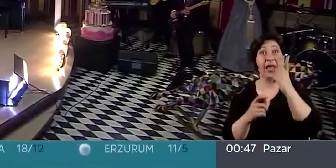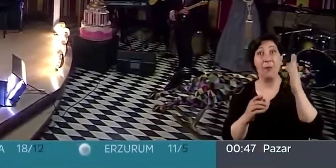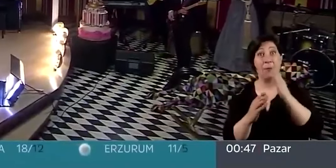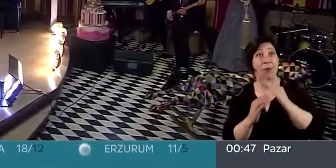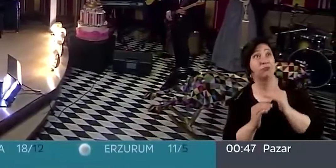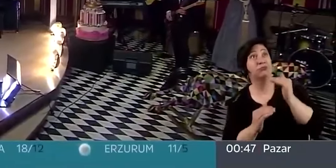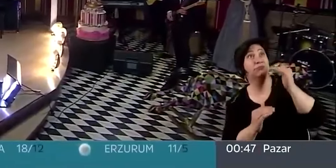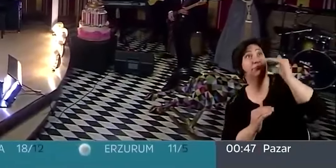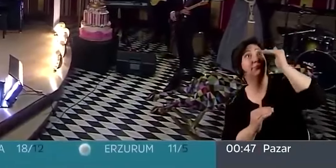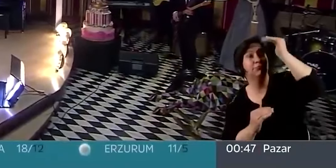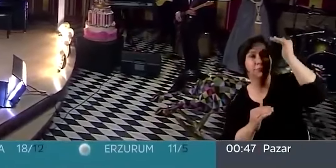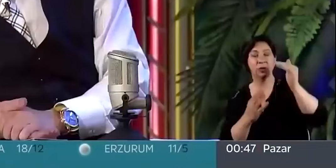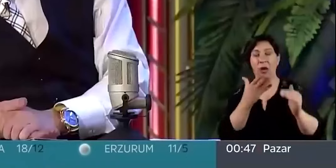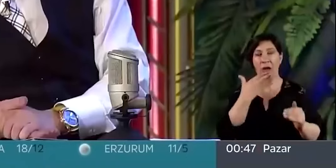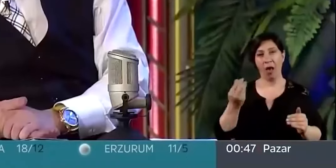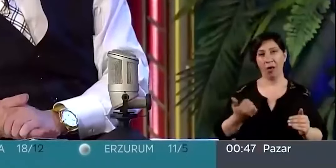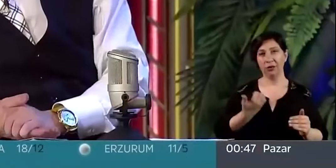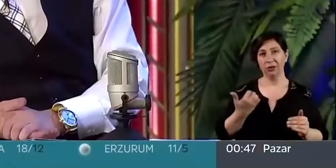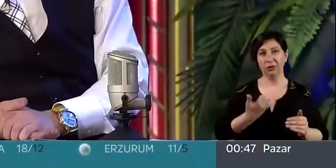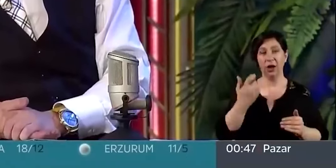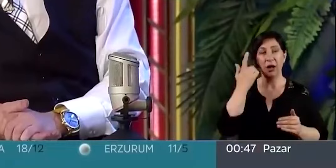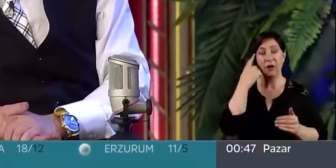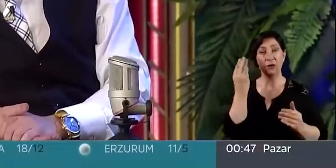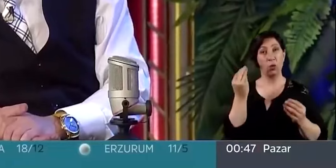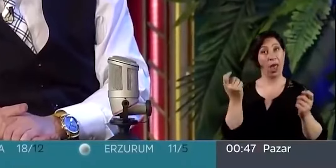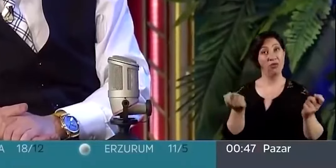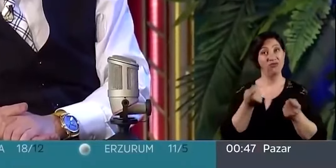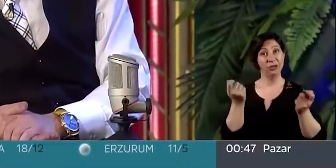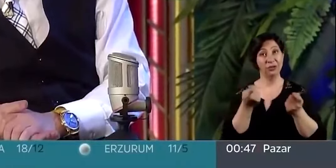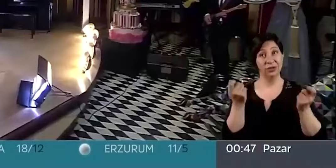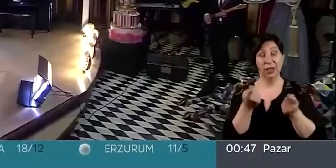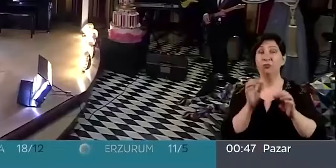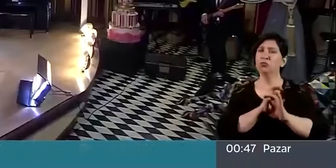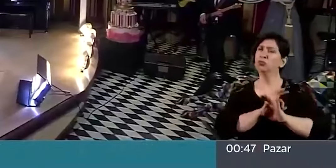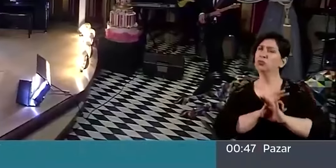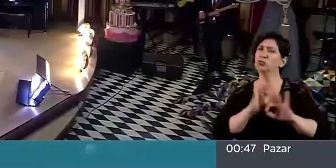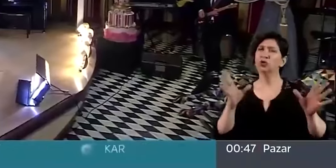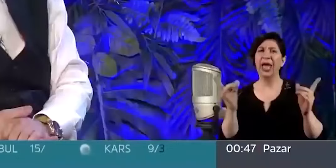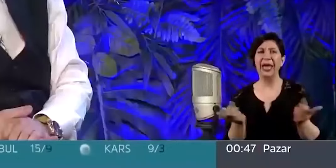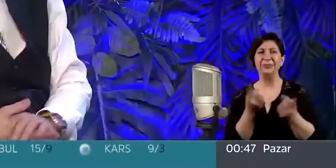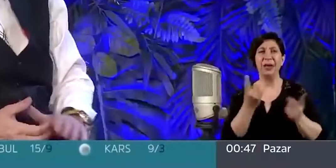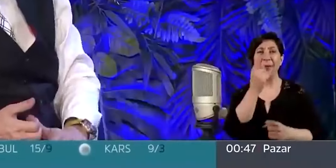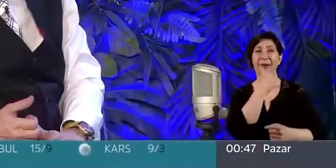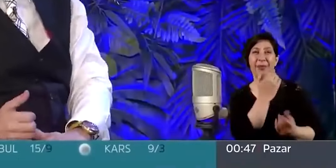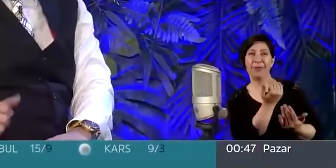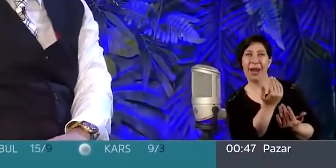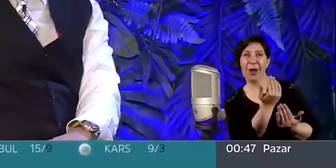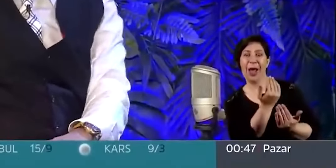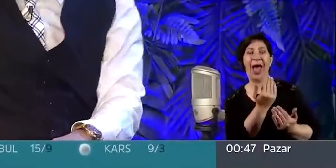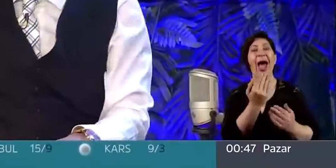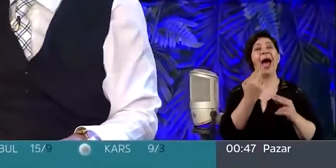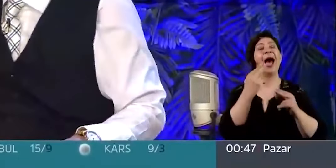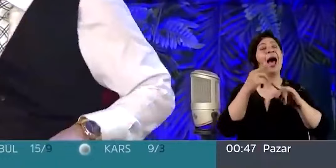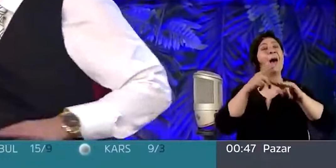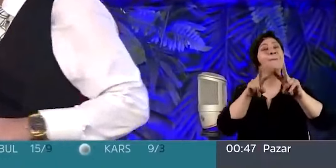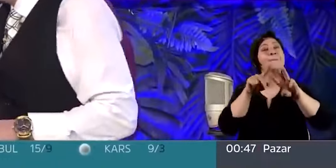üstünde kocaman, yakışıklı, kafası çok iyi çalışan ve müthiş esprili bir adam geliyor. Hanımlar beyler,